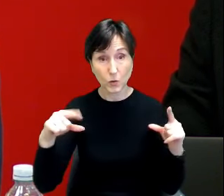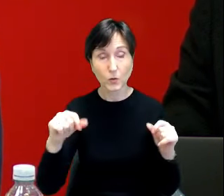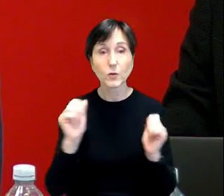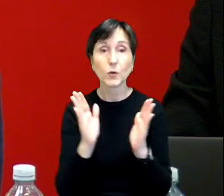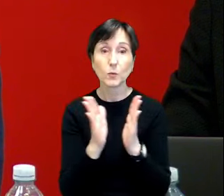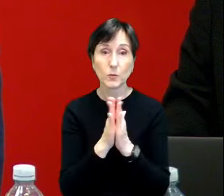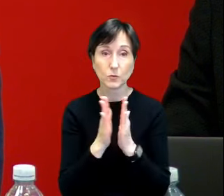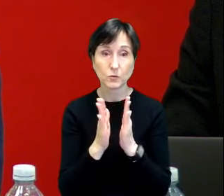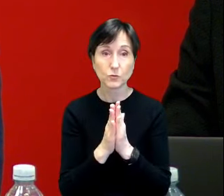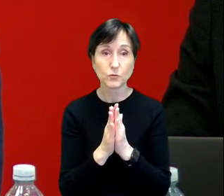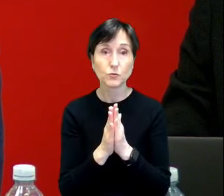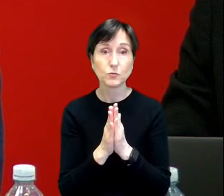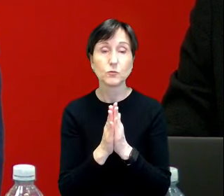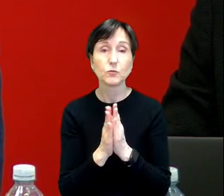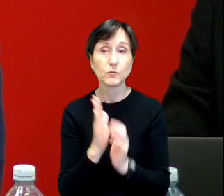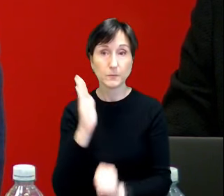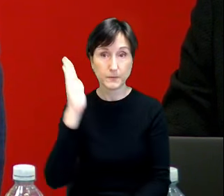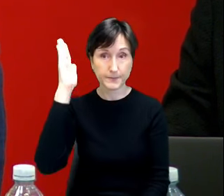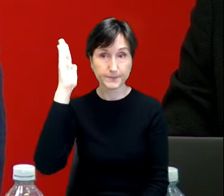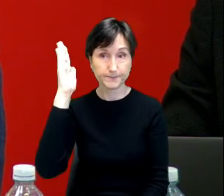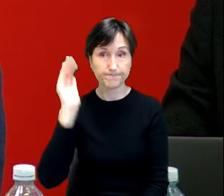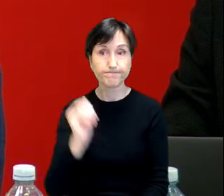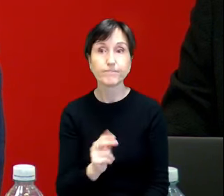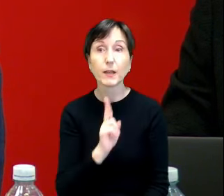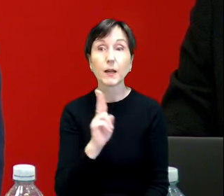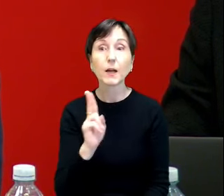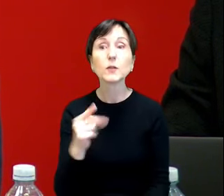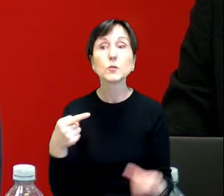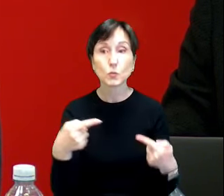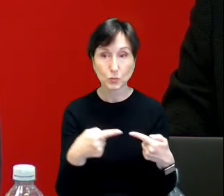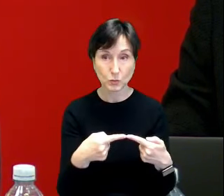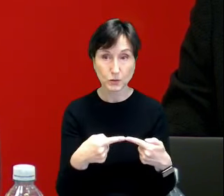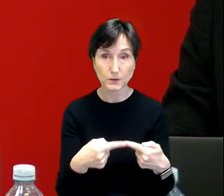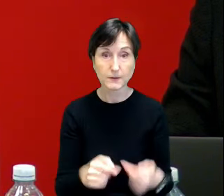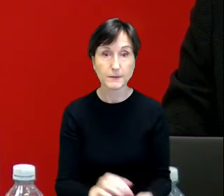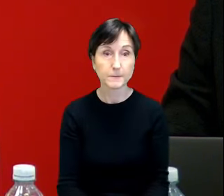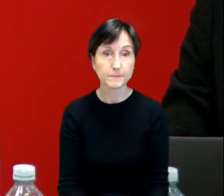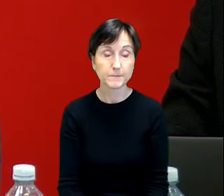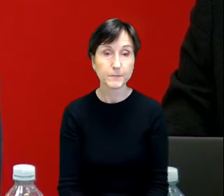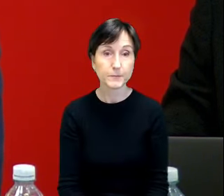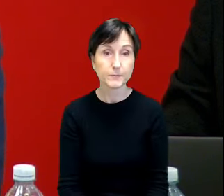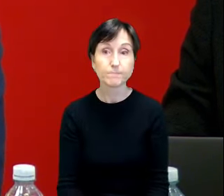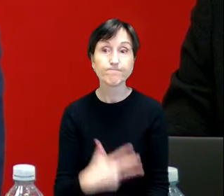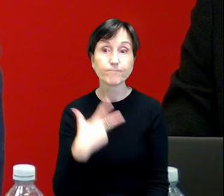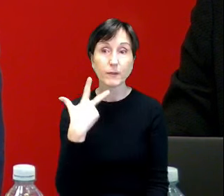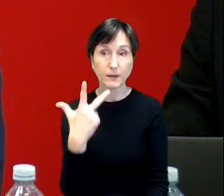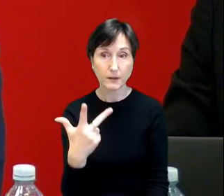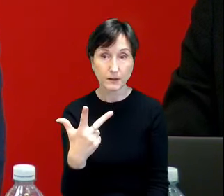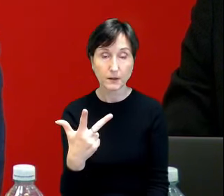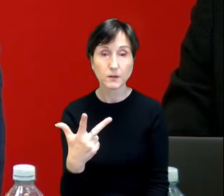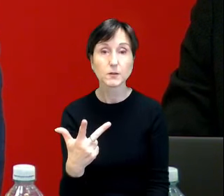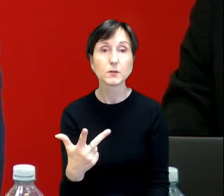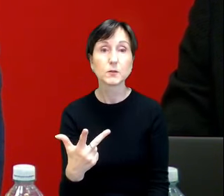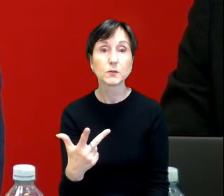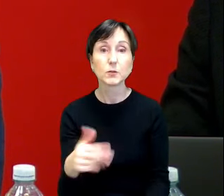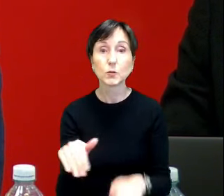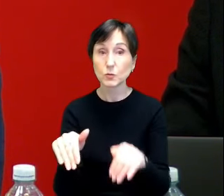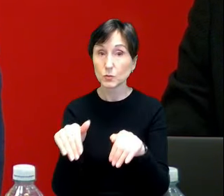prašau pakelt ranką kas už taip trys tarybos nariai